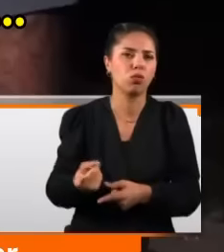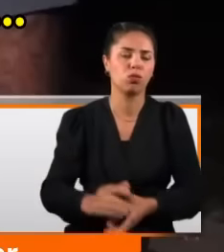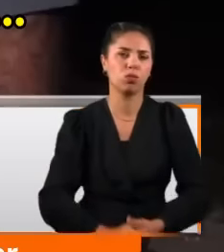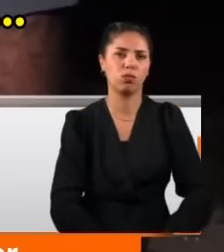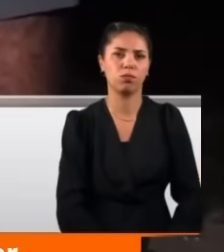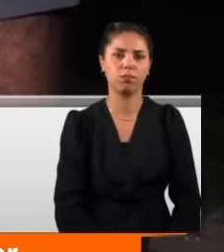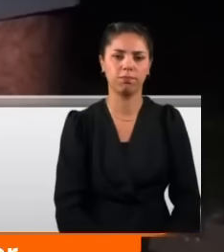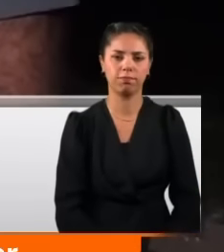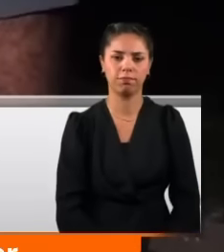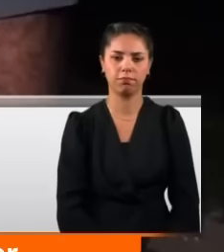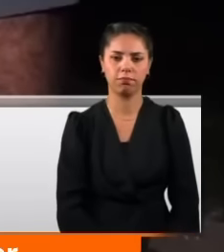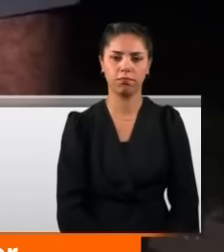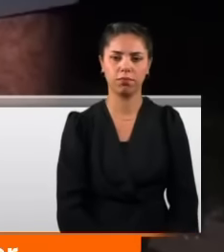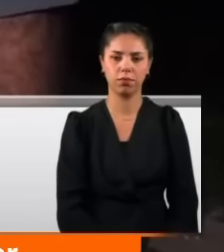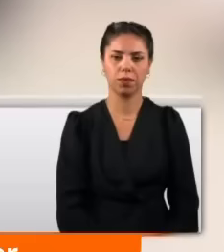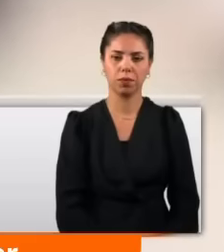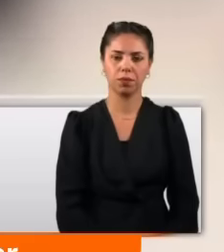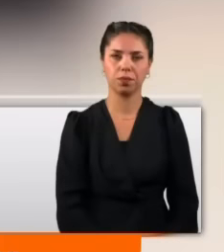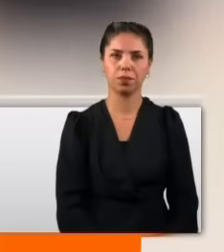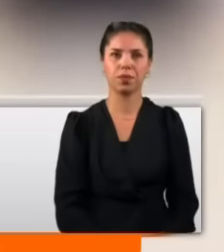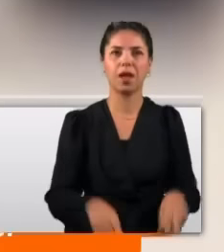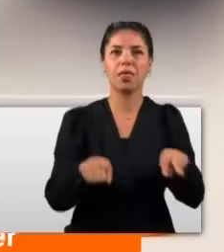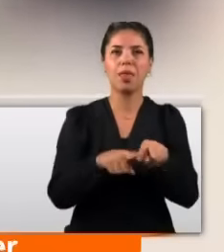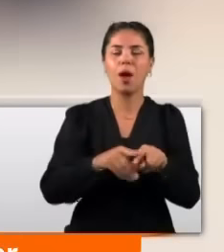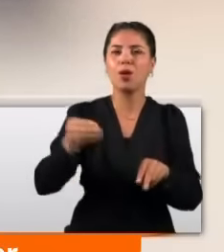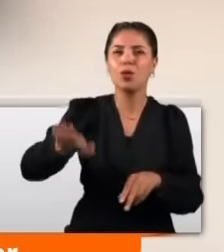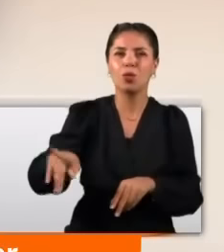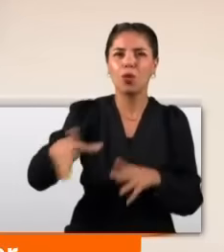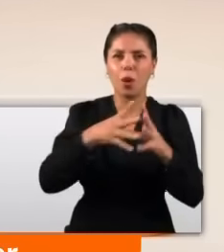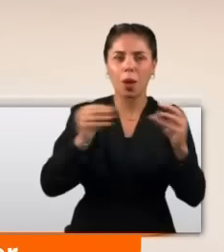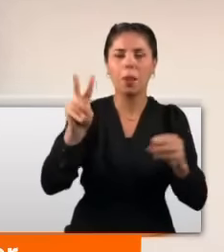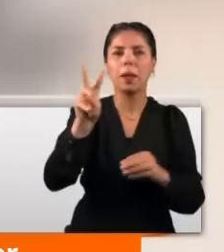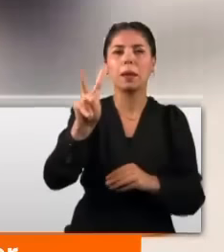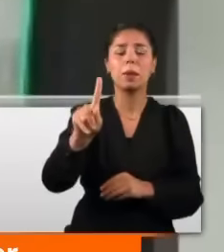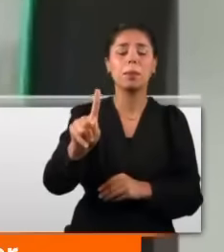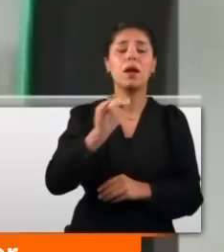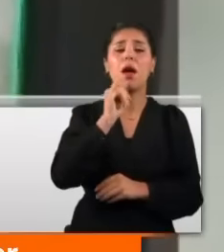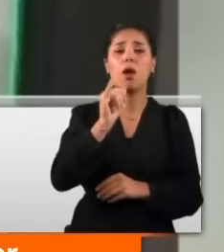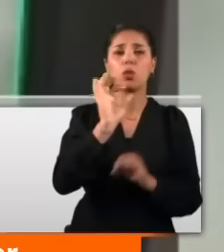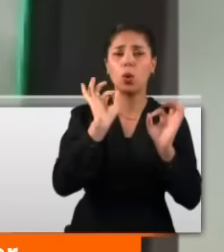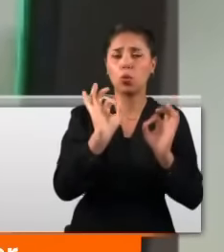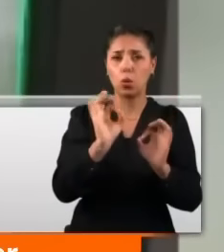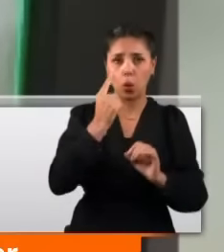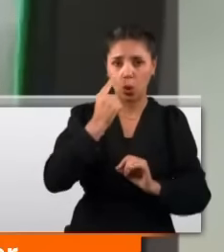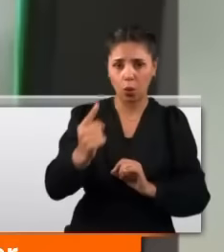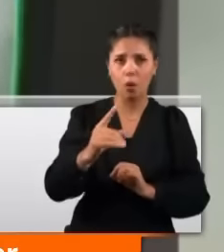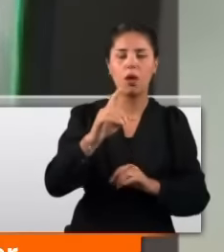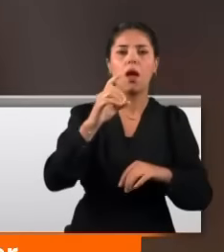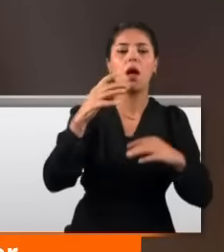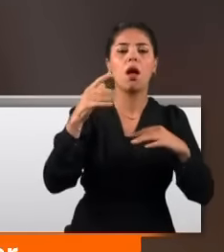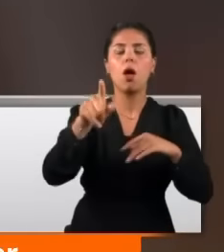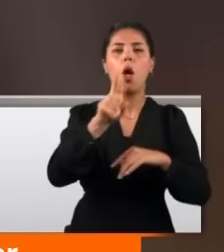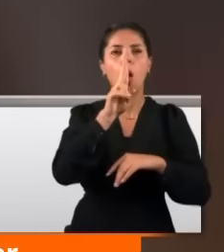an cezaevinde de devlet zaten onun cezasını verecek. Narin Güran kaybolduğu 21 Ağustos günü saat 15.15'te hala